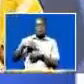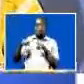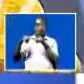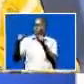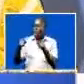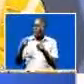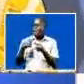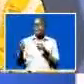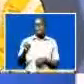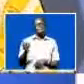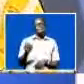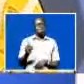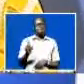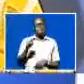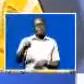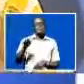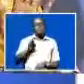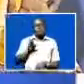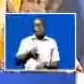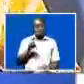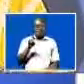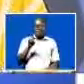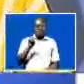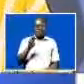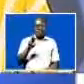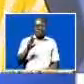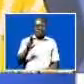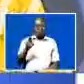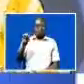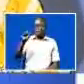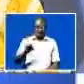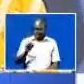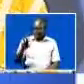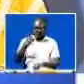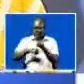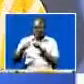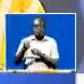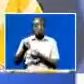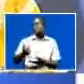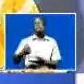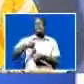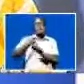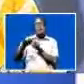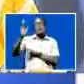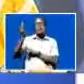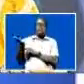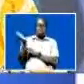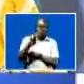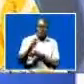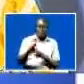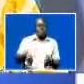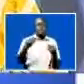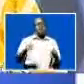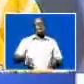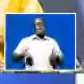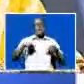kwa sababu alikuwa yoshana viondo na viraka. Matendo yake yalifanya Mwenyezi Mungu akamrudishia uhai. Naam. Matendo ya